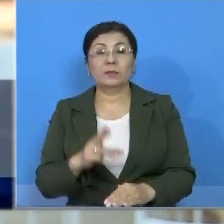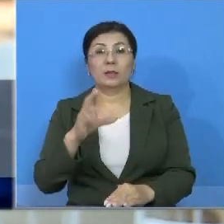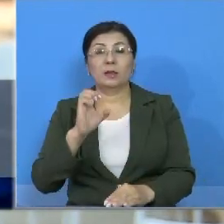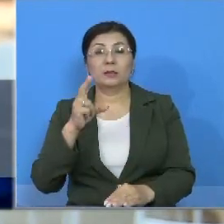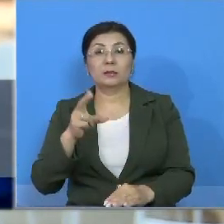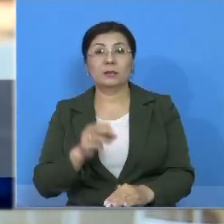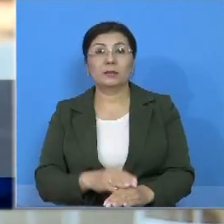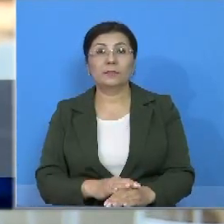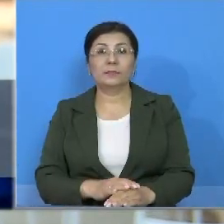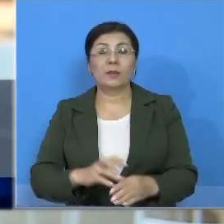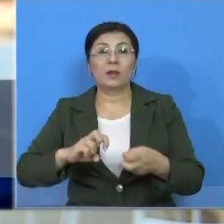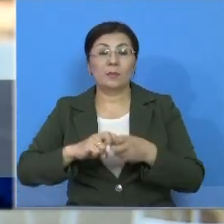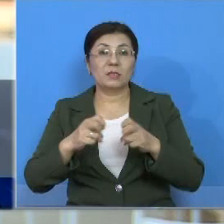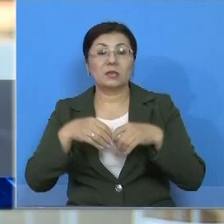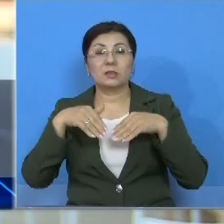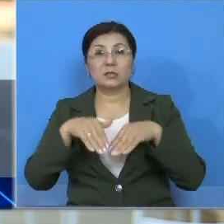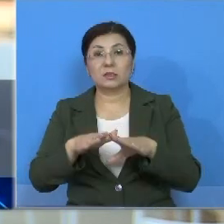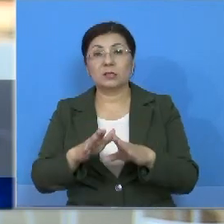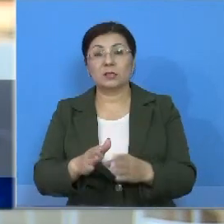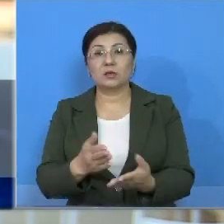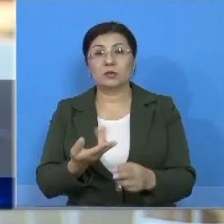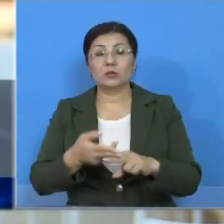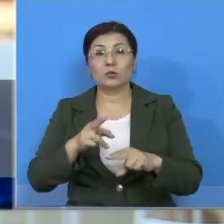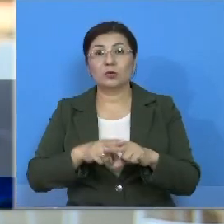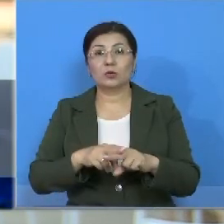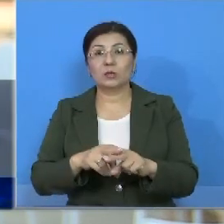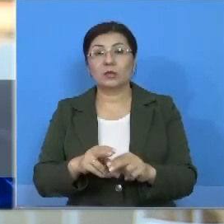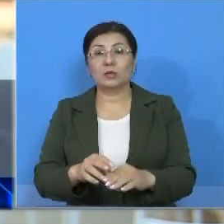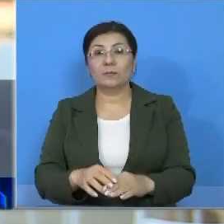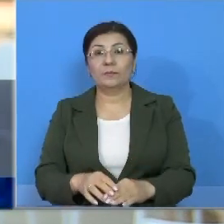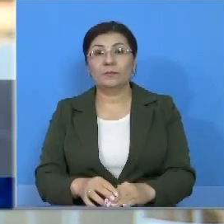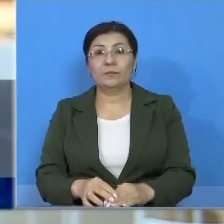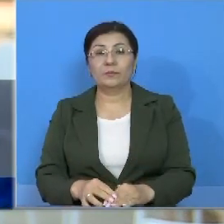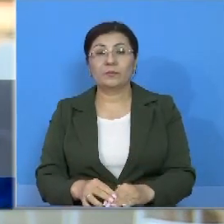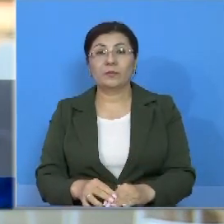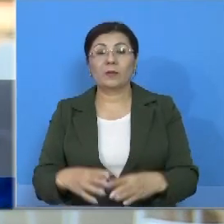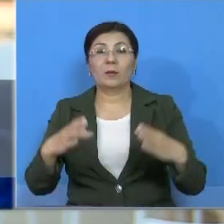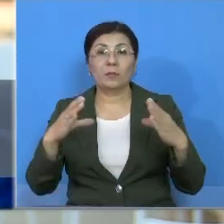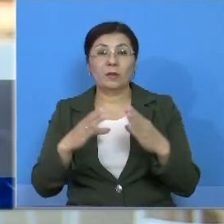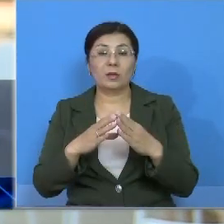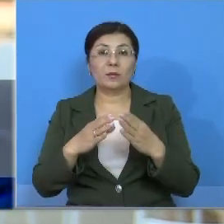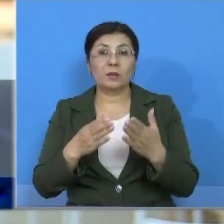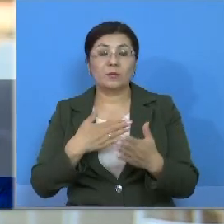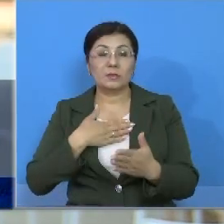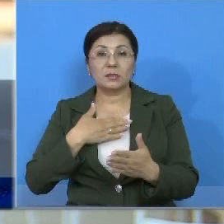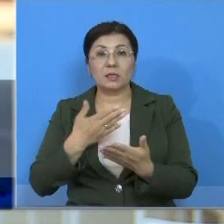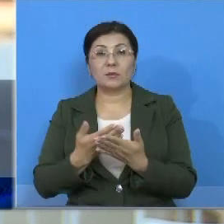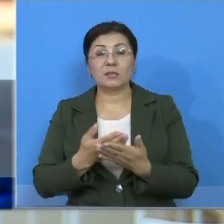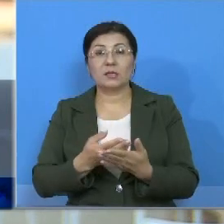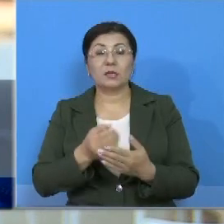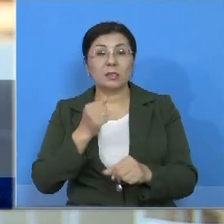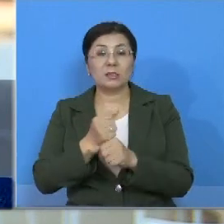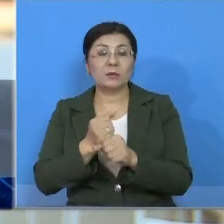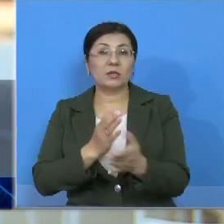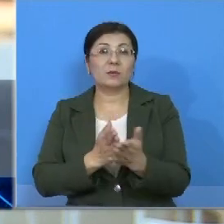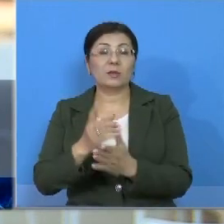или кондоминиумның мәселесі арқылы шешілетін мәселе, сондықтан да ол кісілердің жаңа мекеменің айтуы бойынша біздің тарапымыздан істеліп жатқан